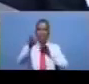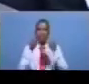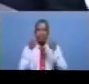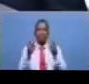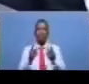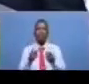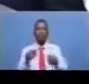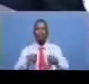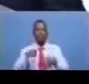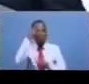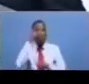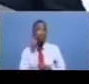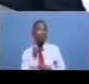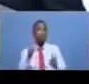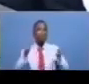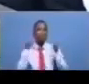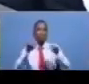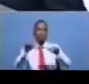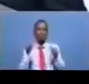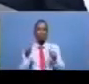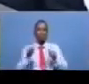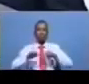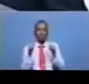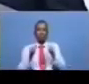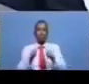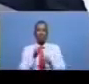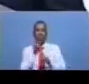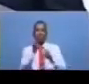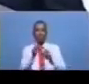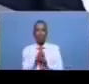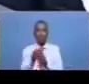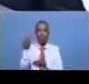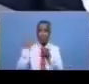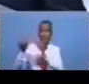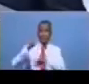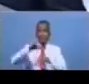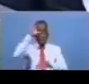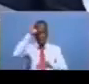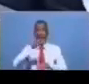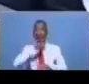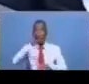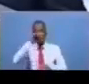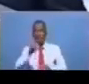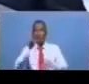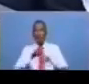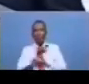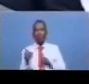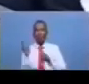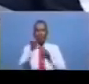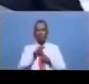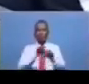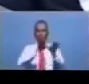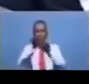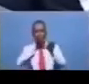eno na maami nso etwe no si twuntwan ya oso no emri bia afreja no ye we chairperson edu no so no de obaye